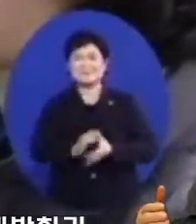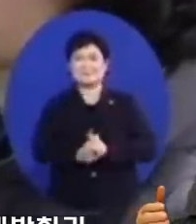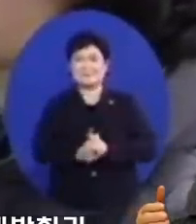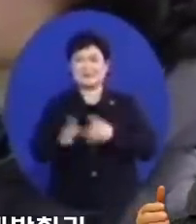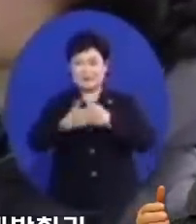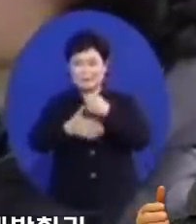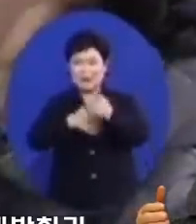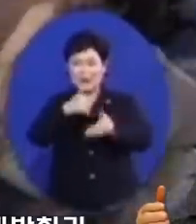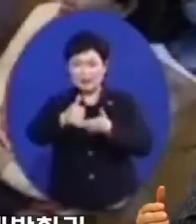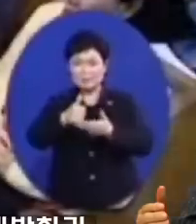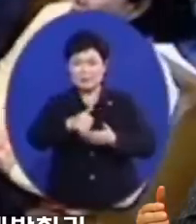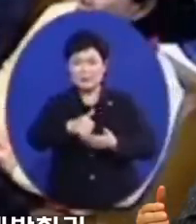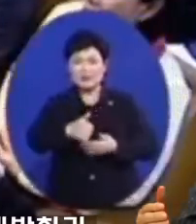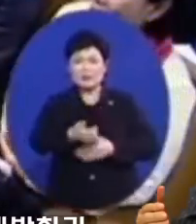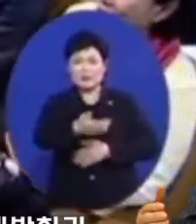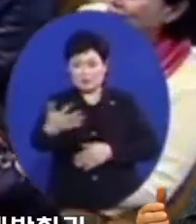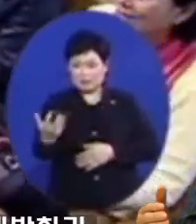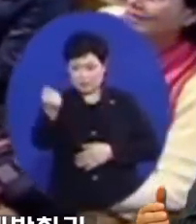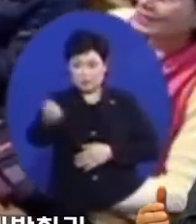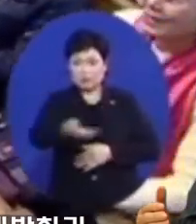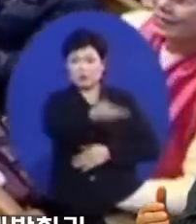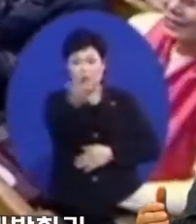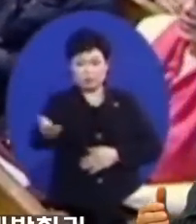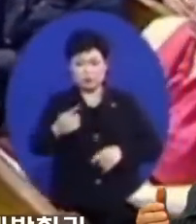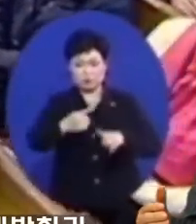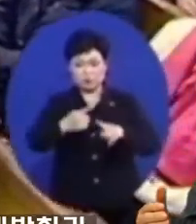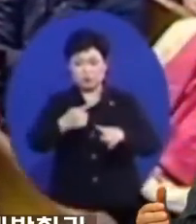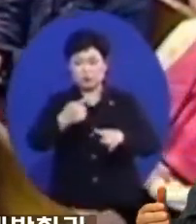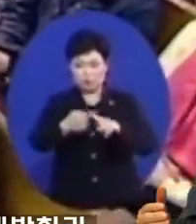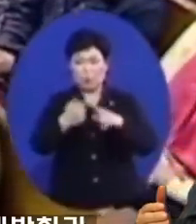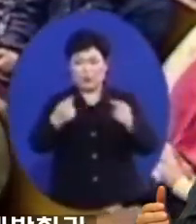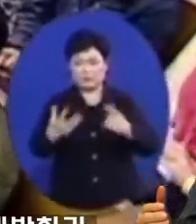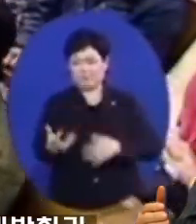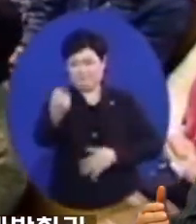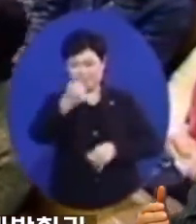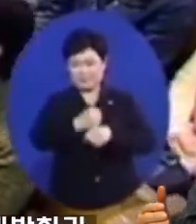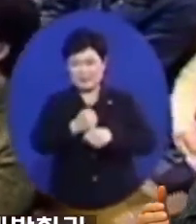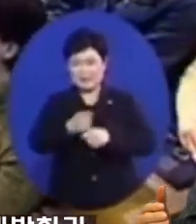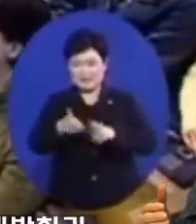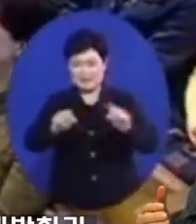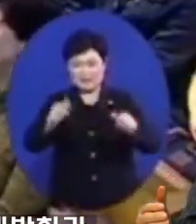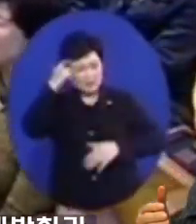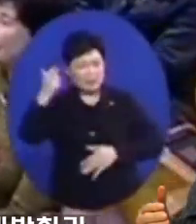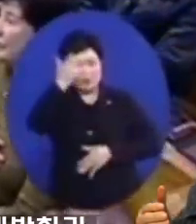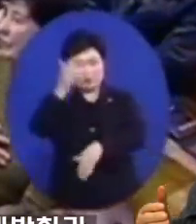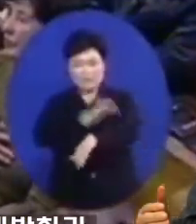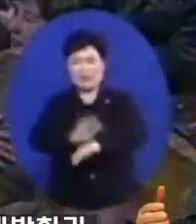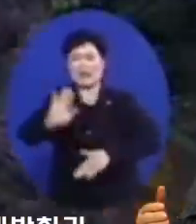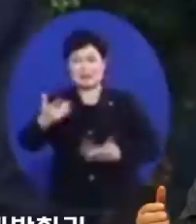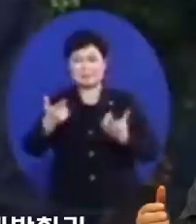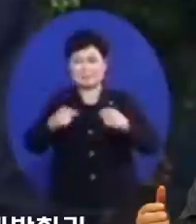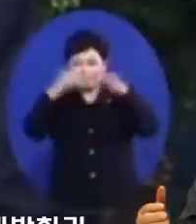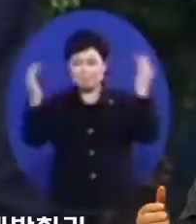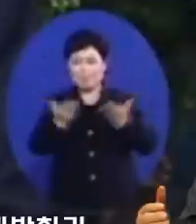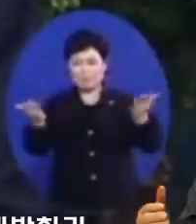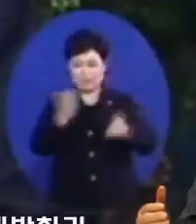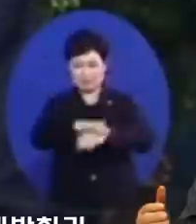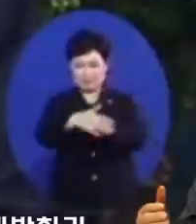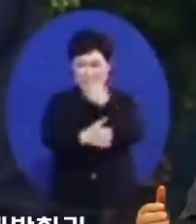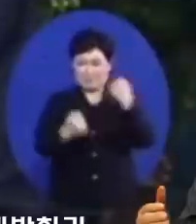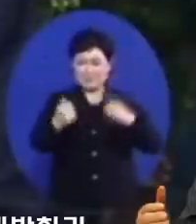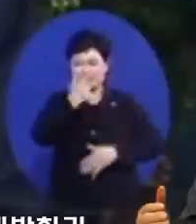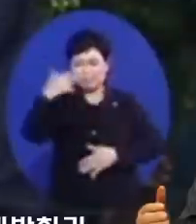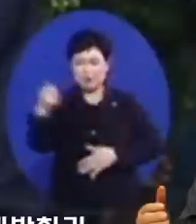그러니 하나님의 누리는 것을 여러분 같이 누리게 되는 것입니다. 이 땅에서도 영혼이 잘됨같이 범사에 잘되며 강건하고 생명을